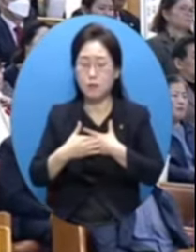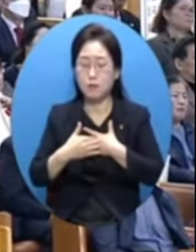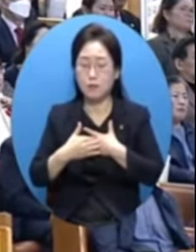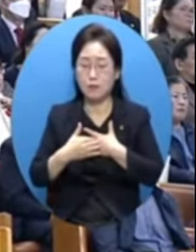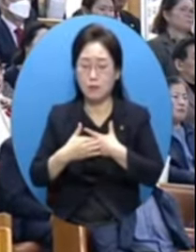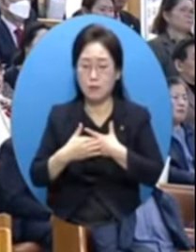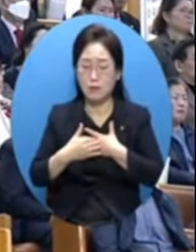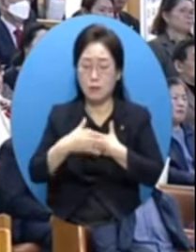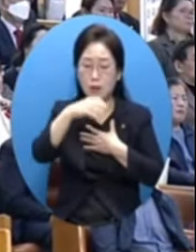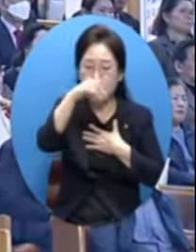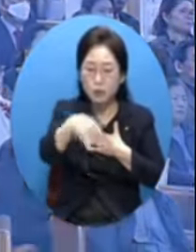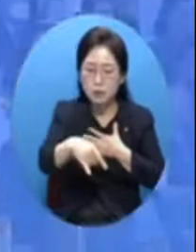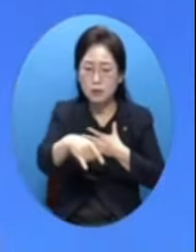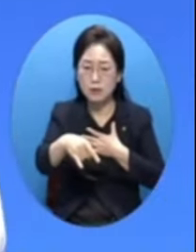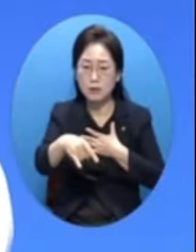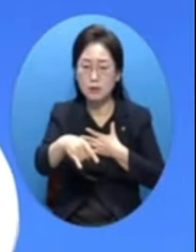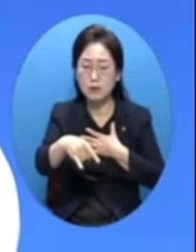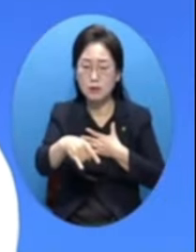위와